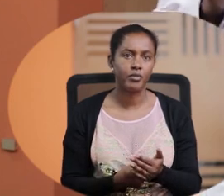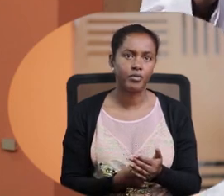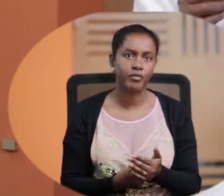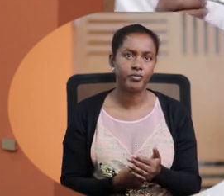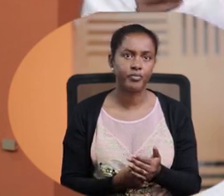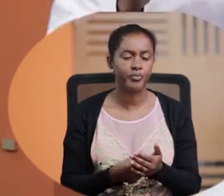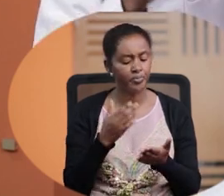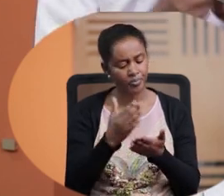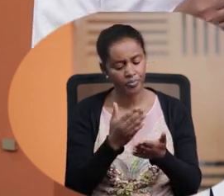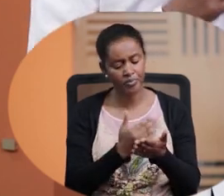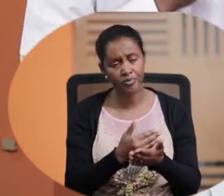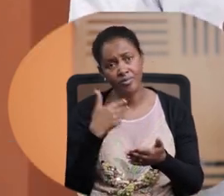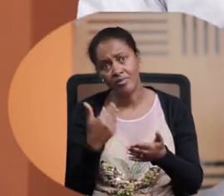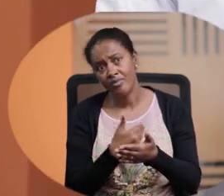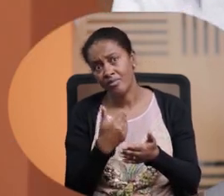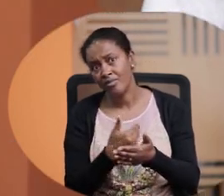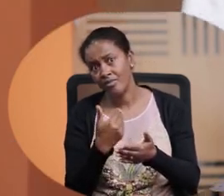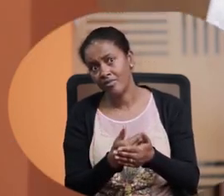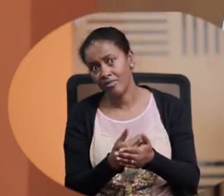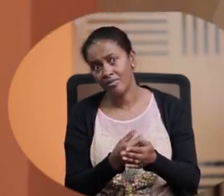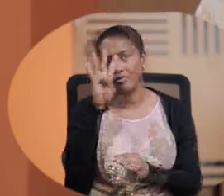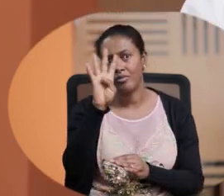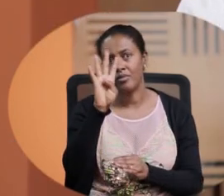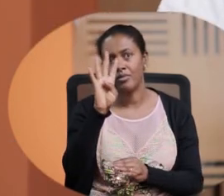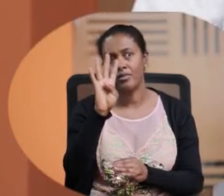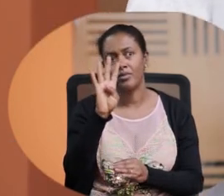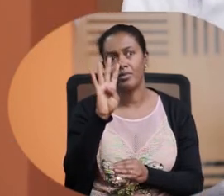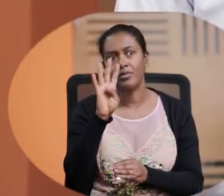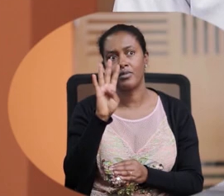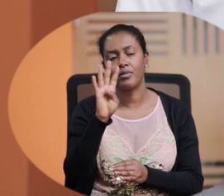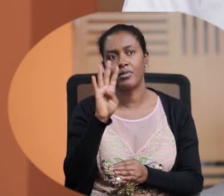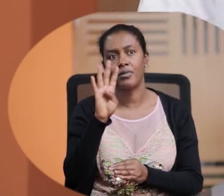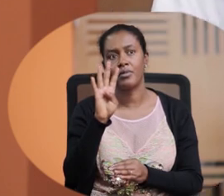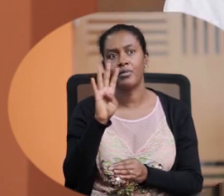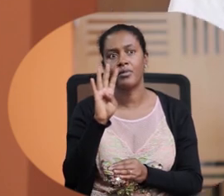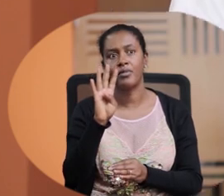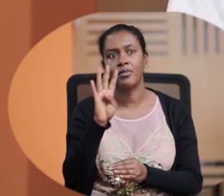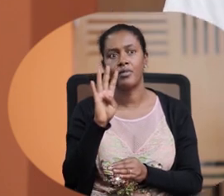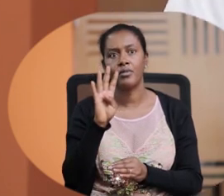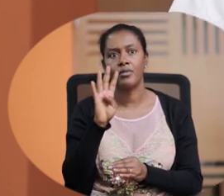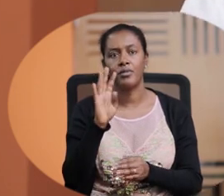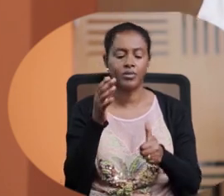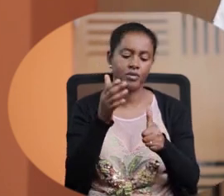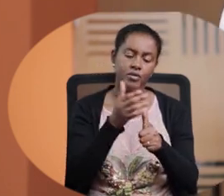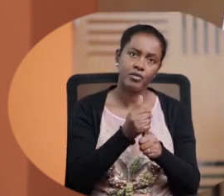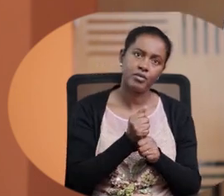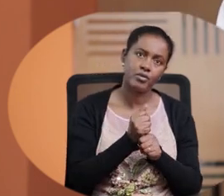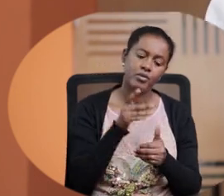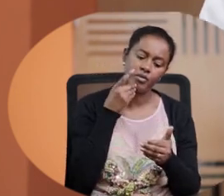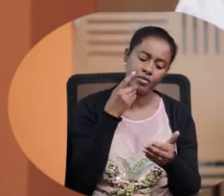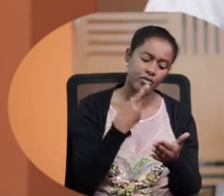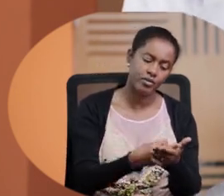barattoota kallattumaan gara barnoota keenya boqonnaa 4 yoo dhufne boqonnaan 4 maal jedhaa qabannaa